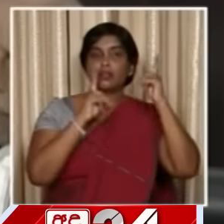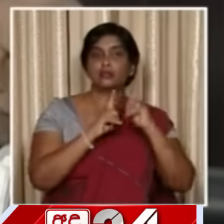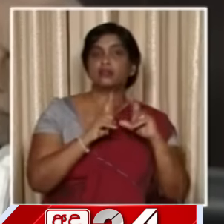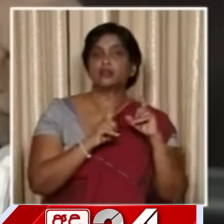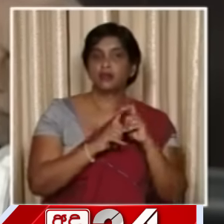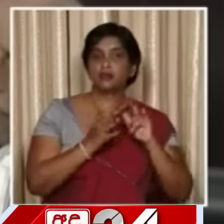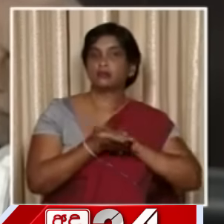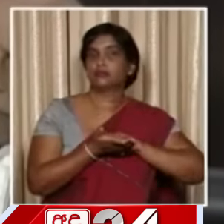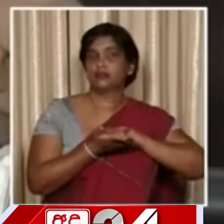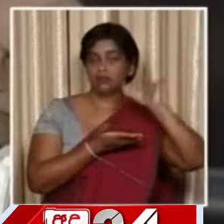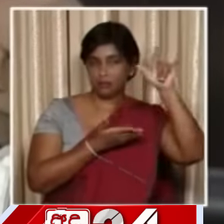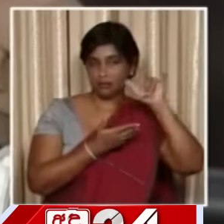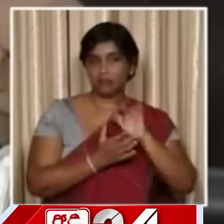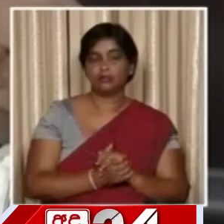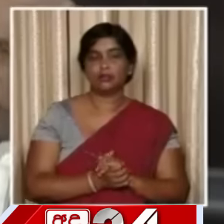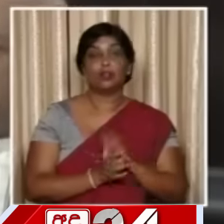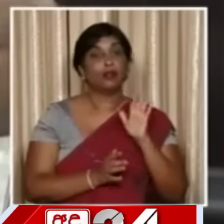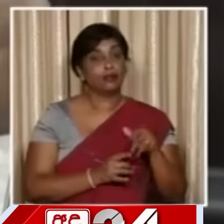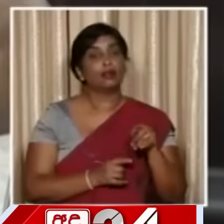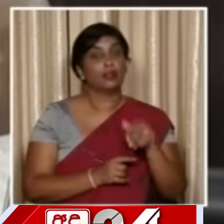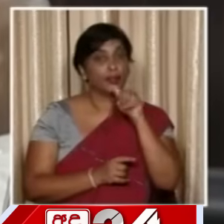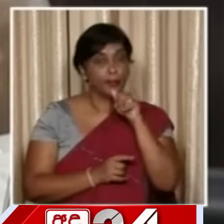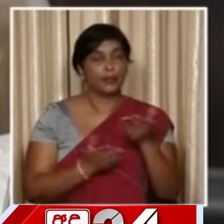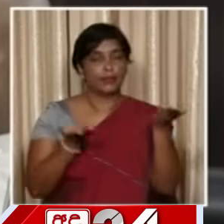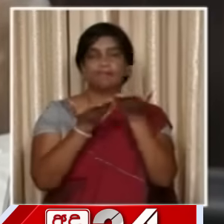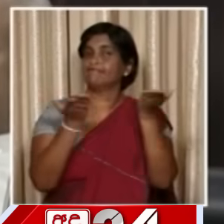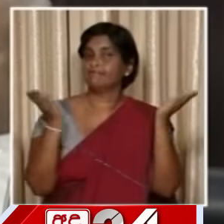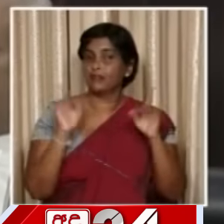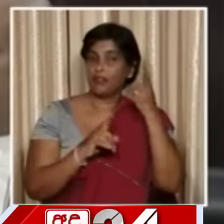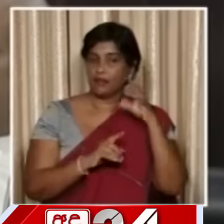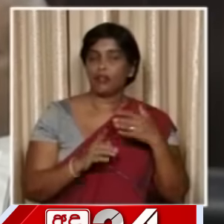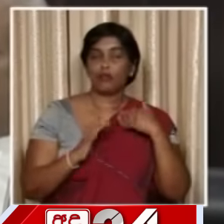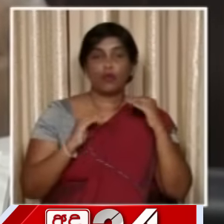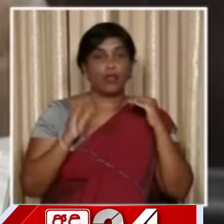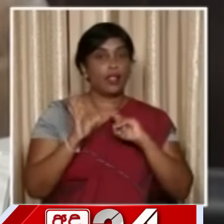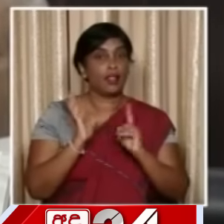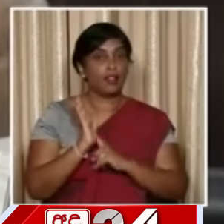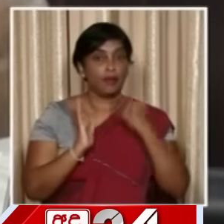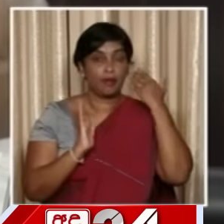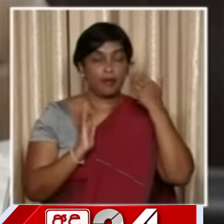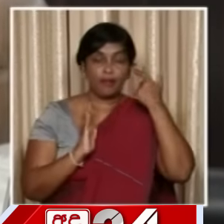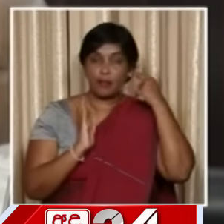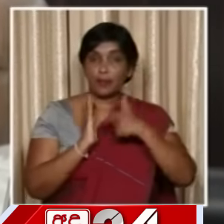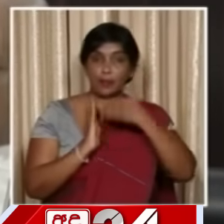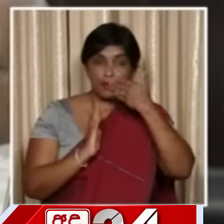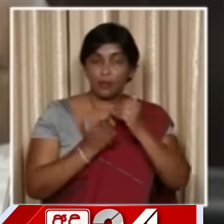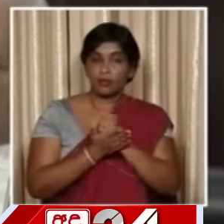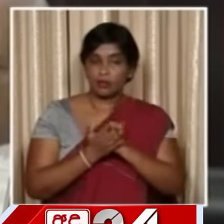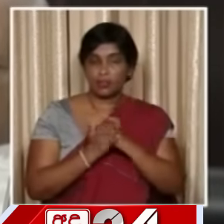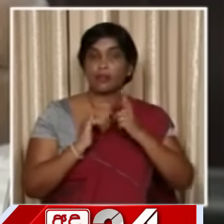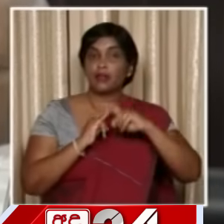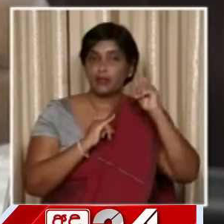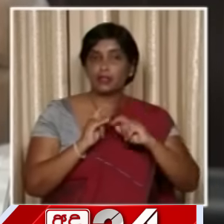සඳහා විදේශ ගත වෙති. මේ තමයි සභා තත්ත්වය. ඒ නිසා අපි උසස් පෙළ සමත්වන හැම දරුවෙකුන